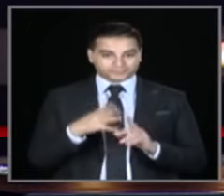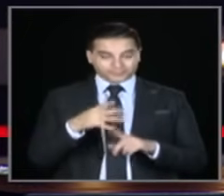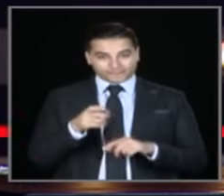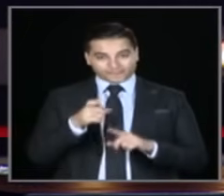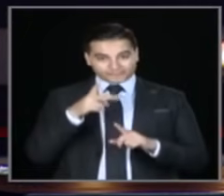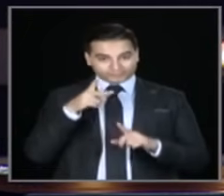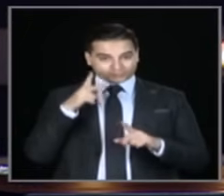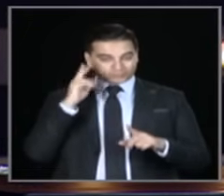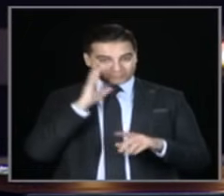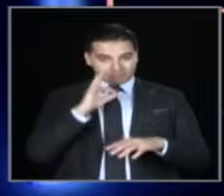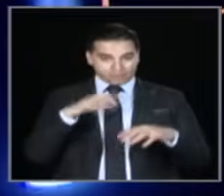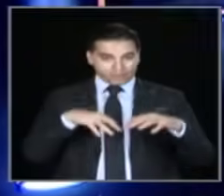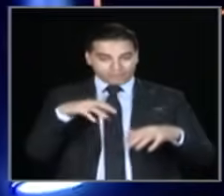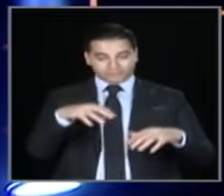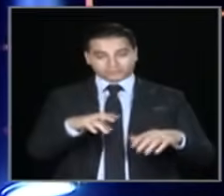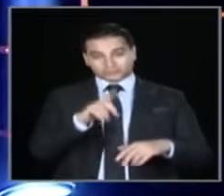ومعالم والسؤال هو